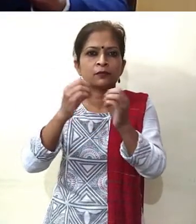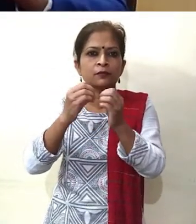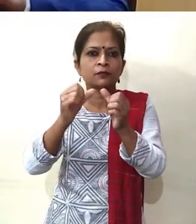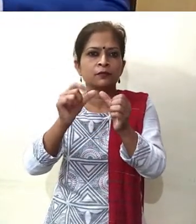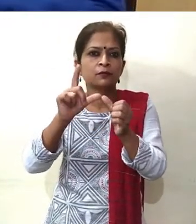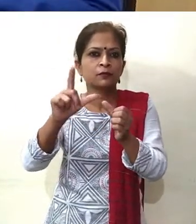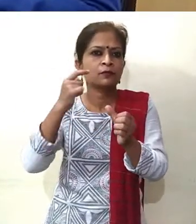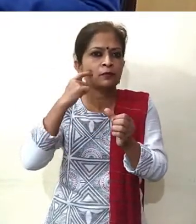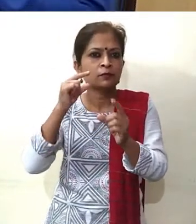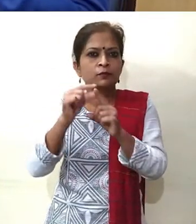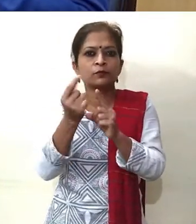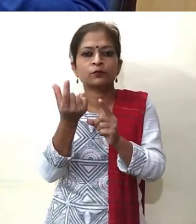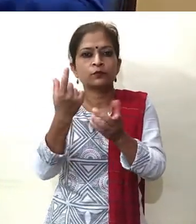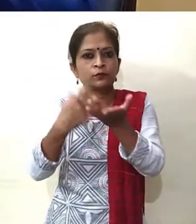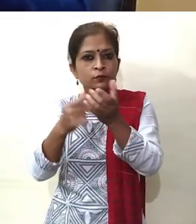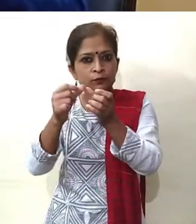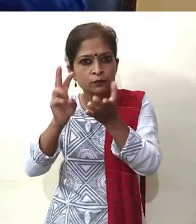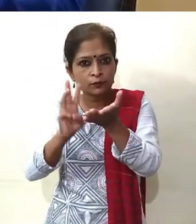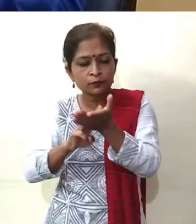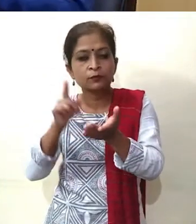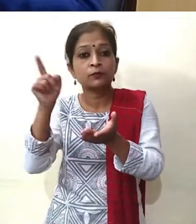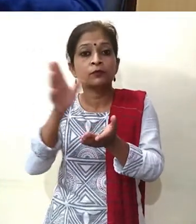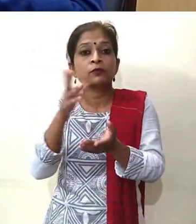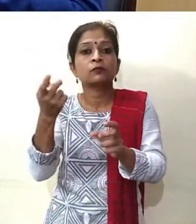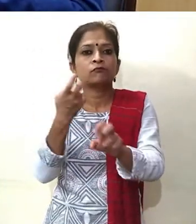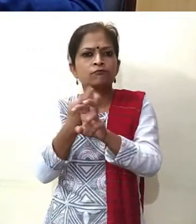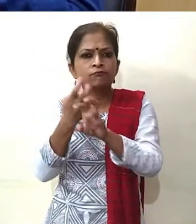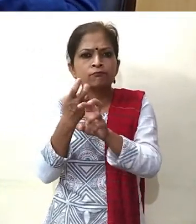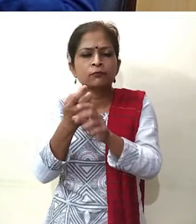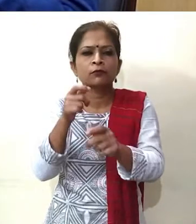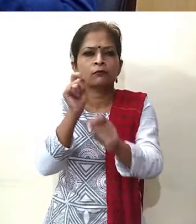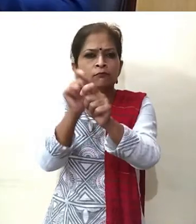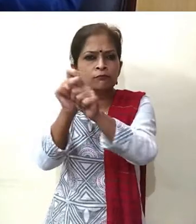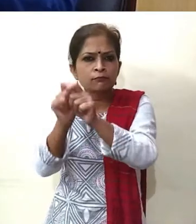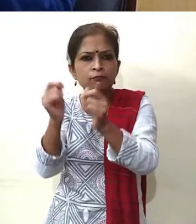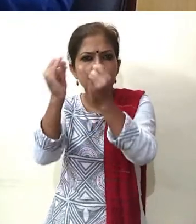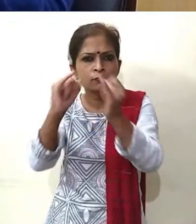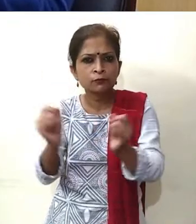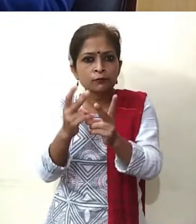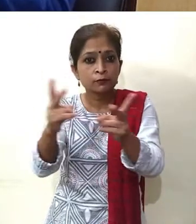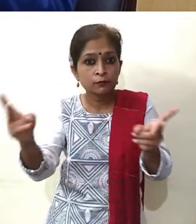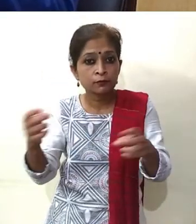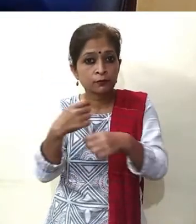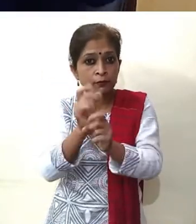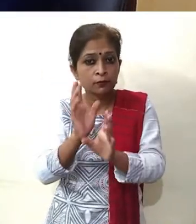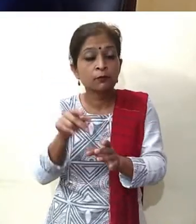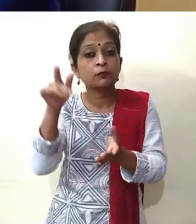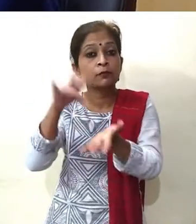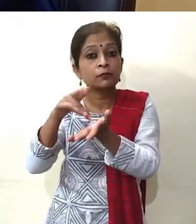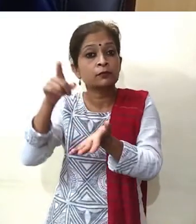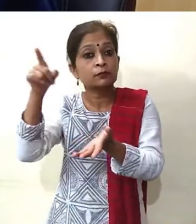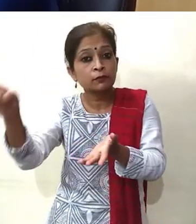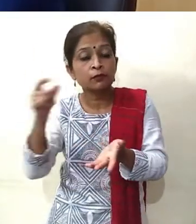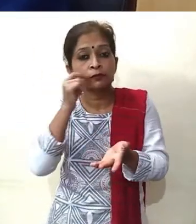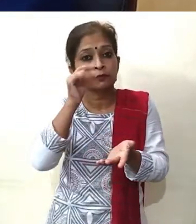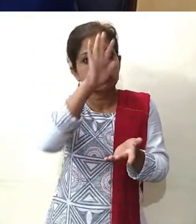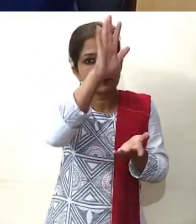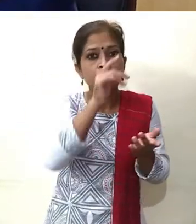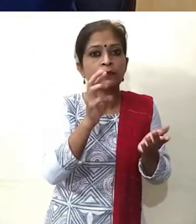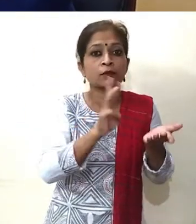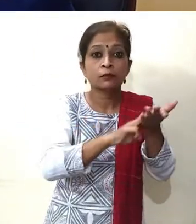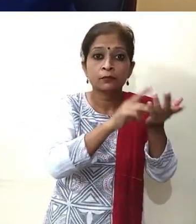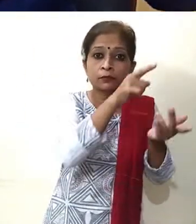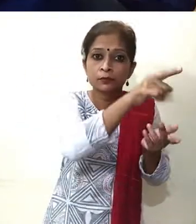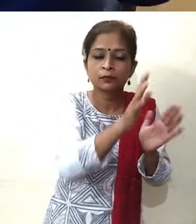हैं सारी मूर्ति और सजावट, उस जगह के राजा थे महेंद्र वर्मन। महेंद्र वर्मन ने हर्षवर्धन को रोक दिया